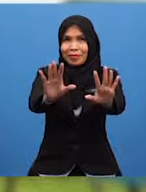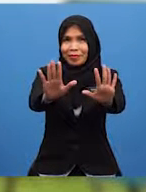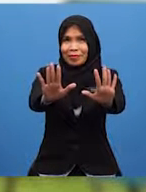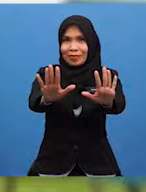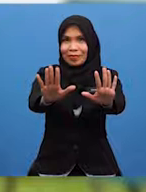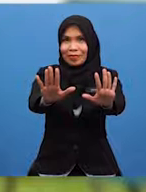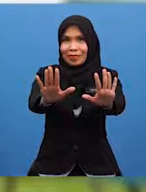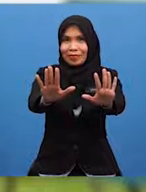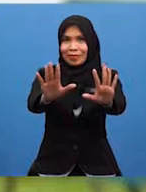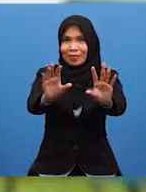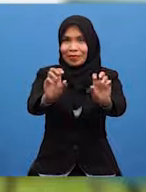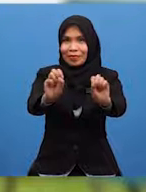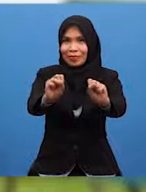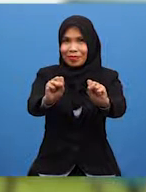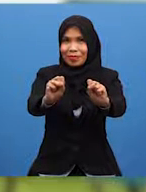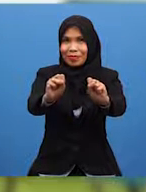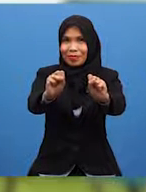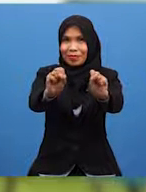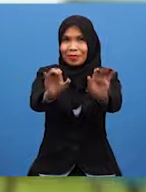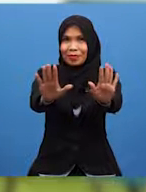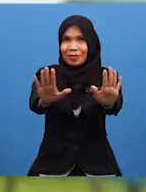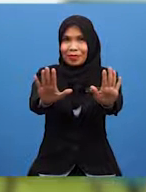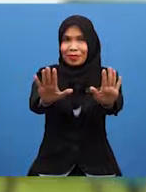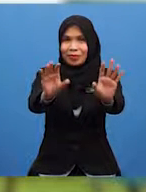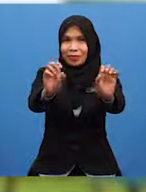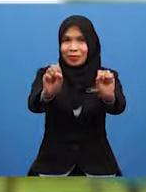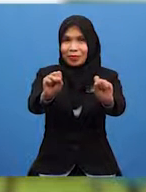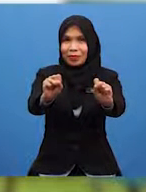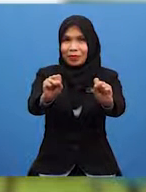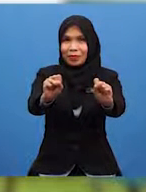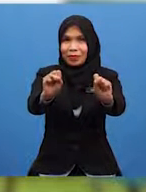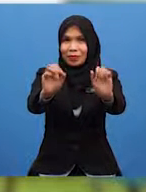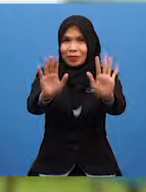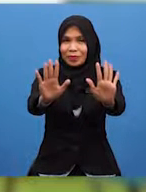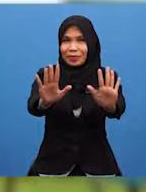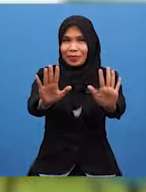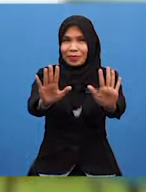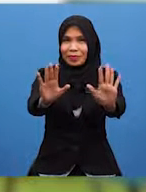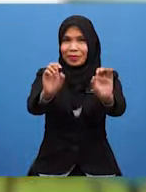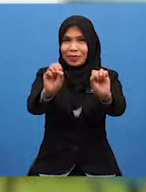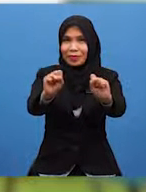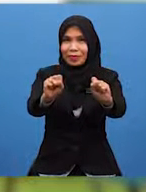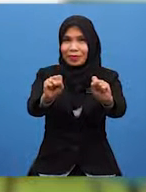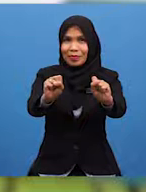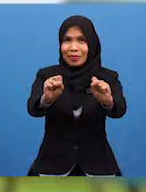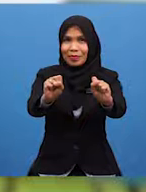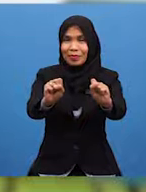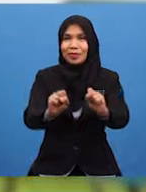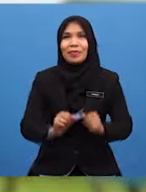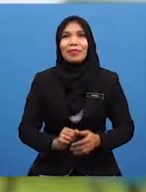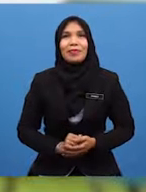Buka, genggam. Buka, genggam. Buka, genggam.